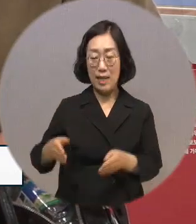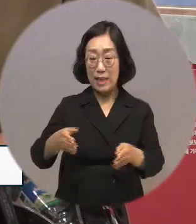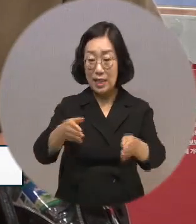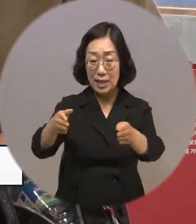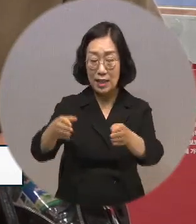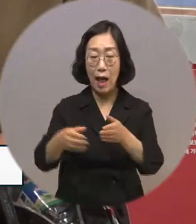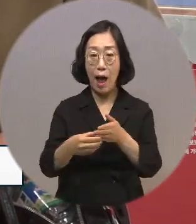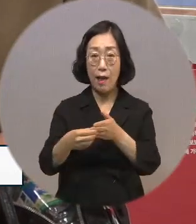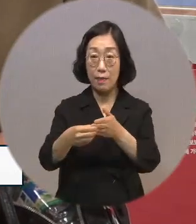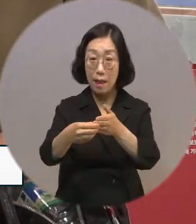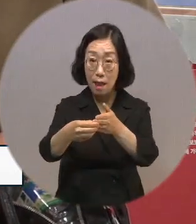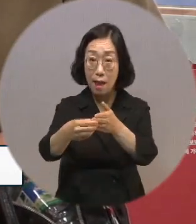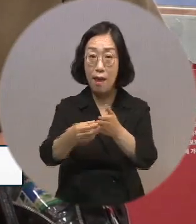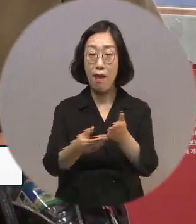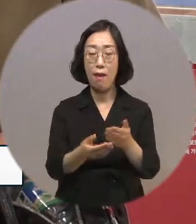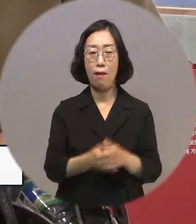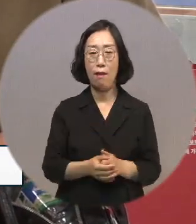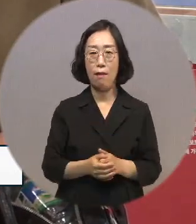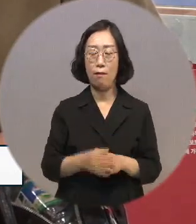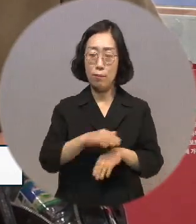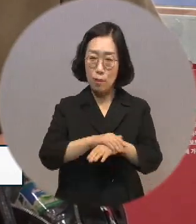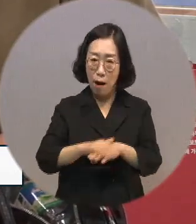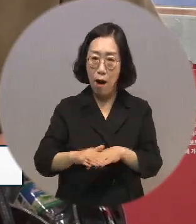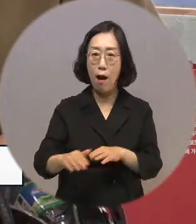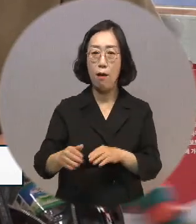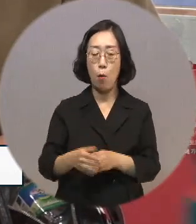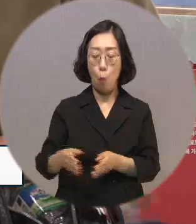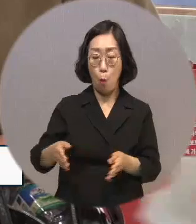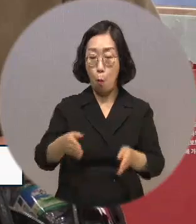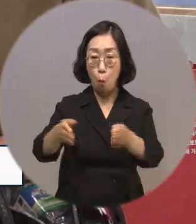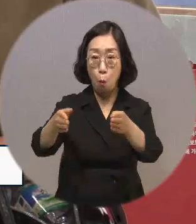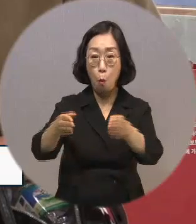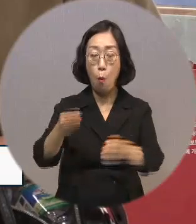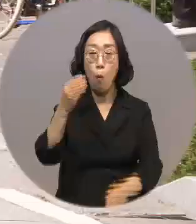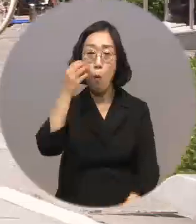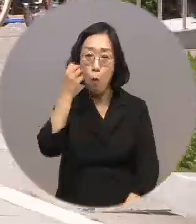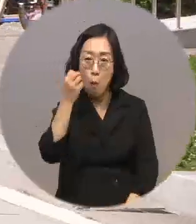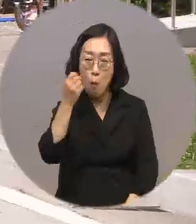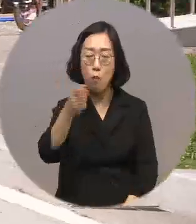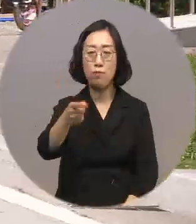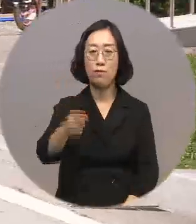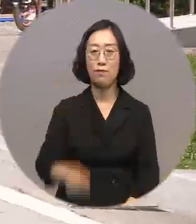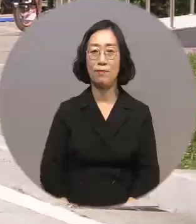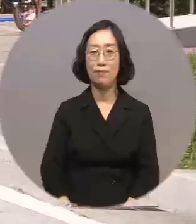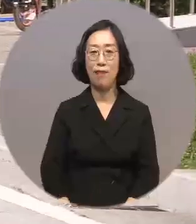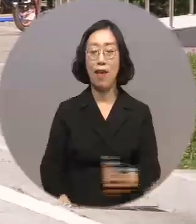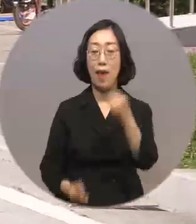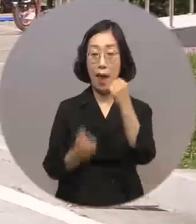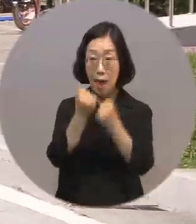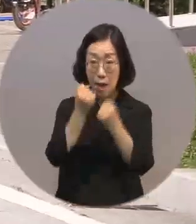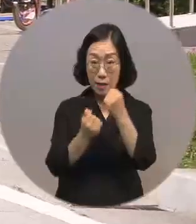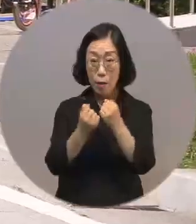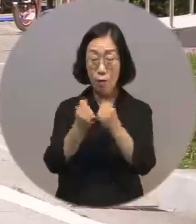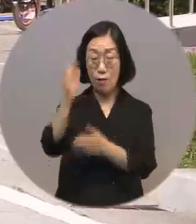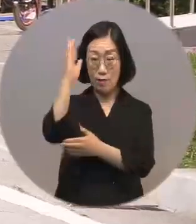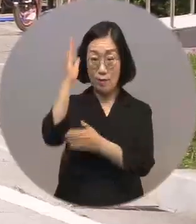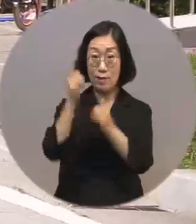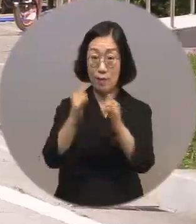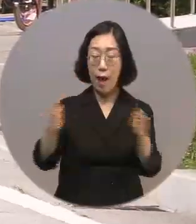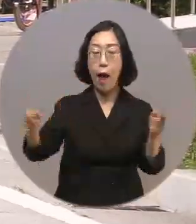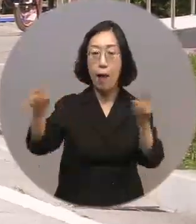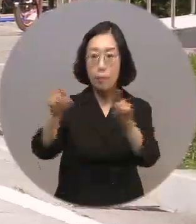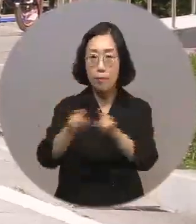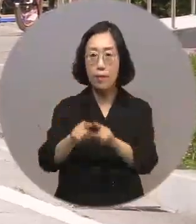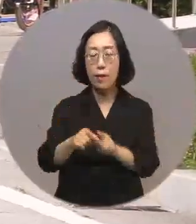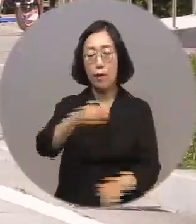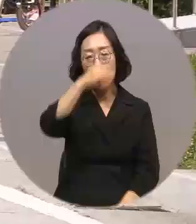안내도 되게 좁은 곳까지 잘 지나다녀서 신기했어요. 전문 해설사와 함께 미래센터 내를